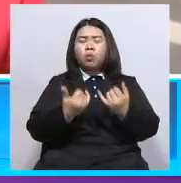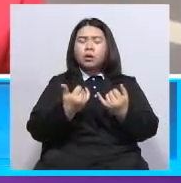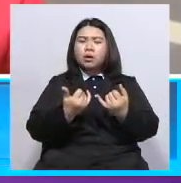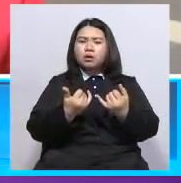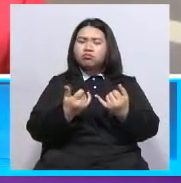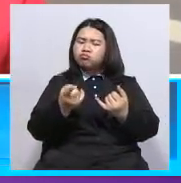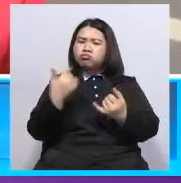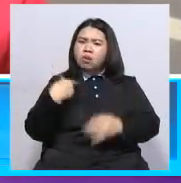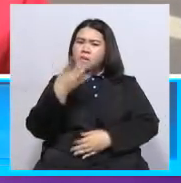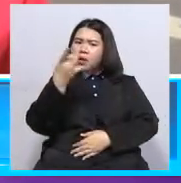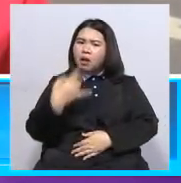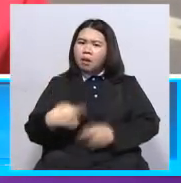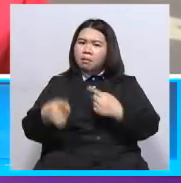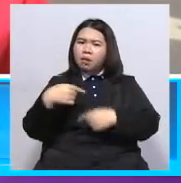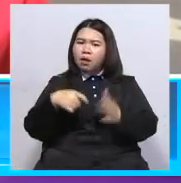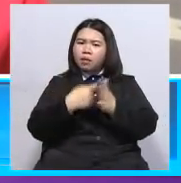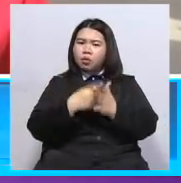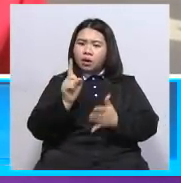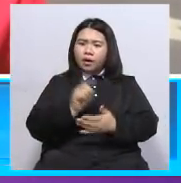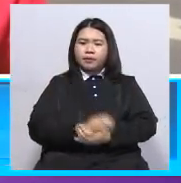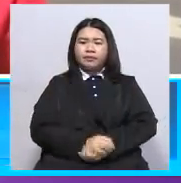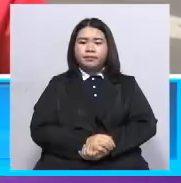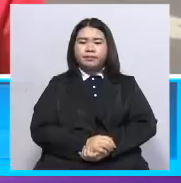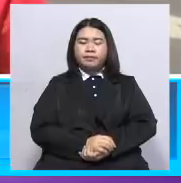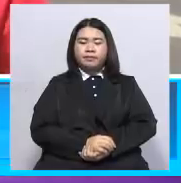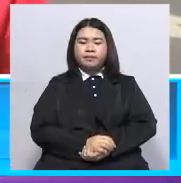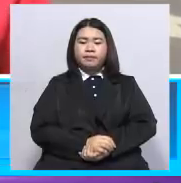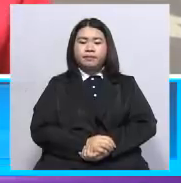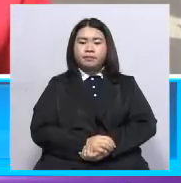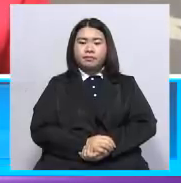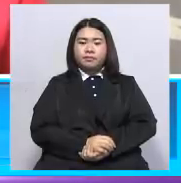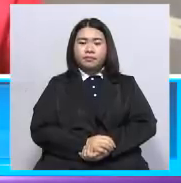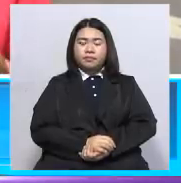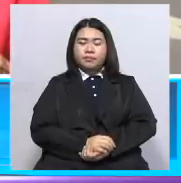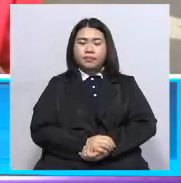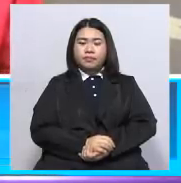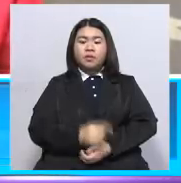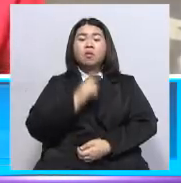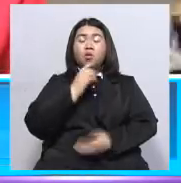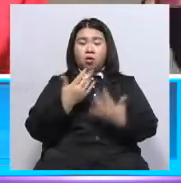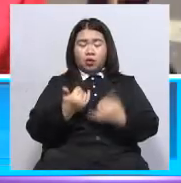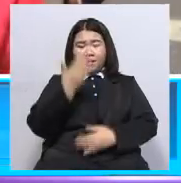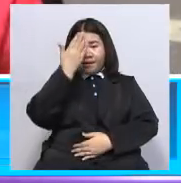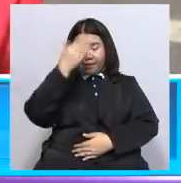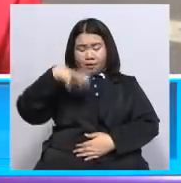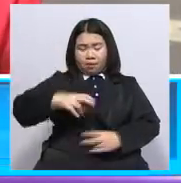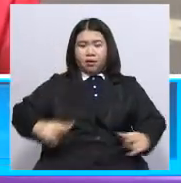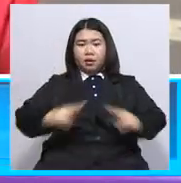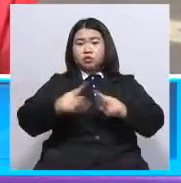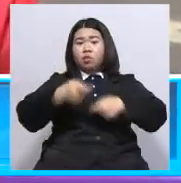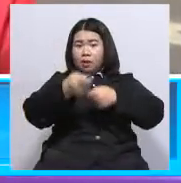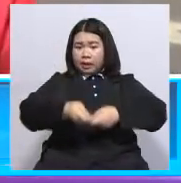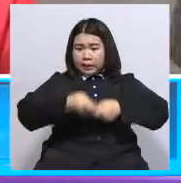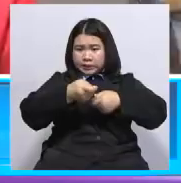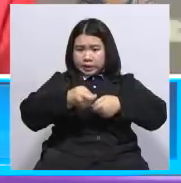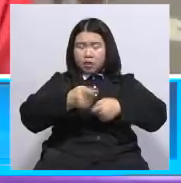ค์หลักๆของเขามีอะไรบ้างคะ ก่อนหน้าซึ่งวันนี้เองนะด้านหน้ากระทรวงเกษตรและสหกรณ์ก็มีกลุ่มเข